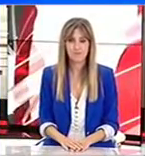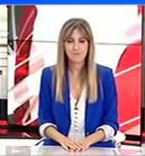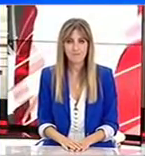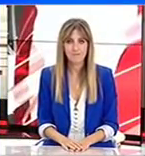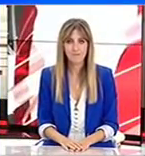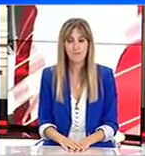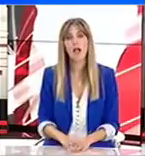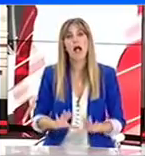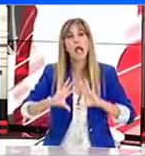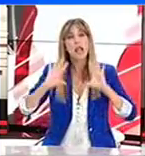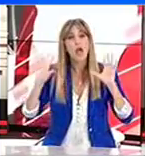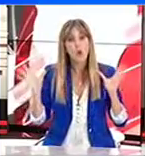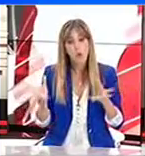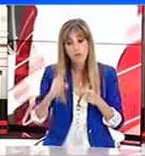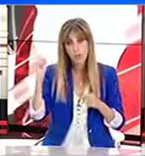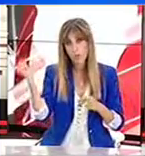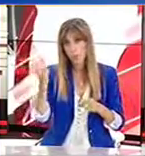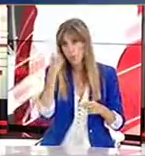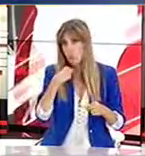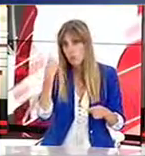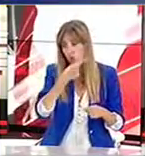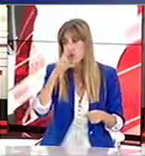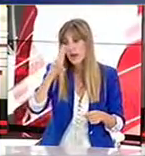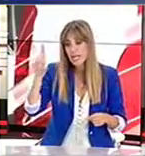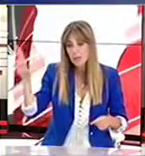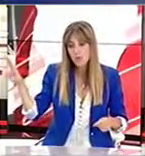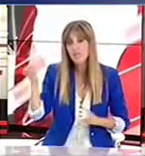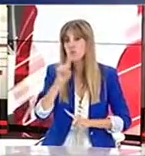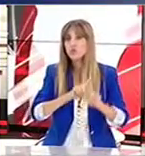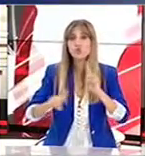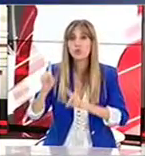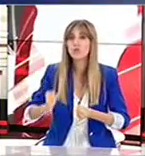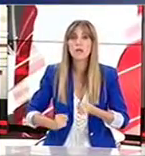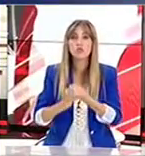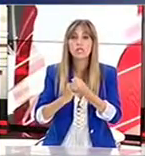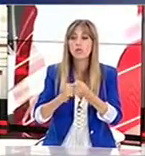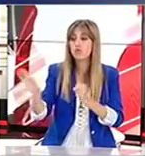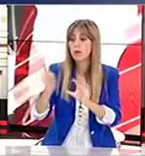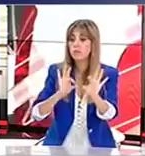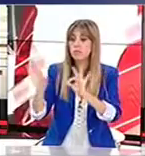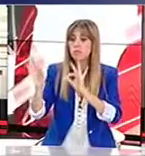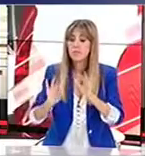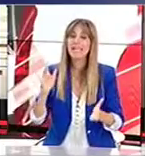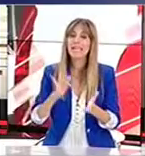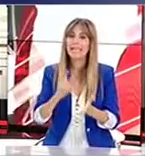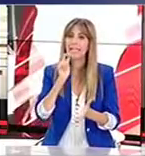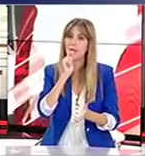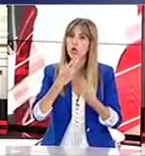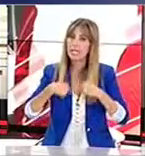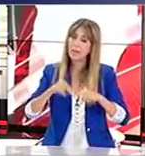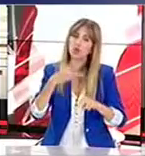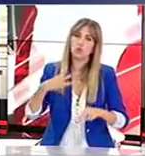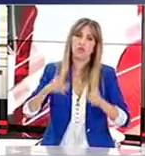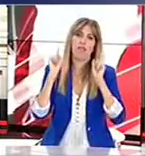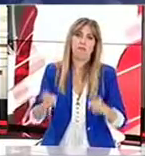Επιτροπή του ΣΥΡΙΖΑ. Από το Sky ο κύριος Ατζολέτος και να